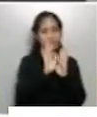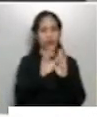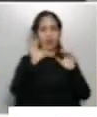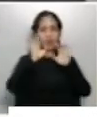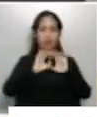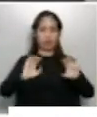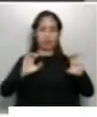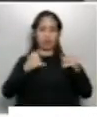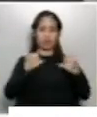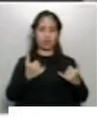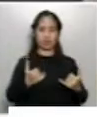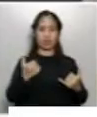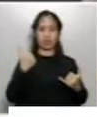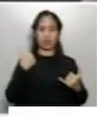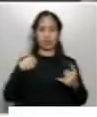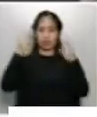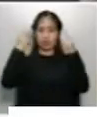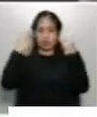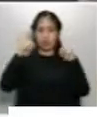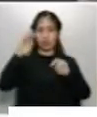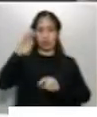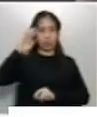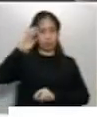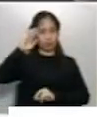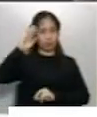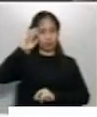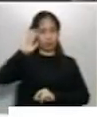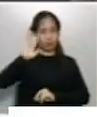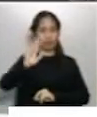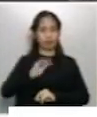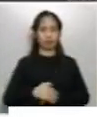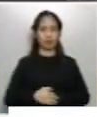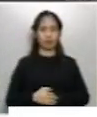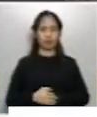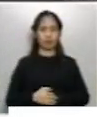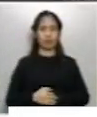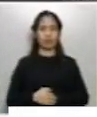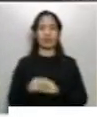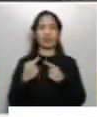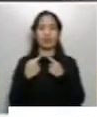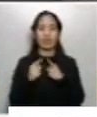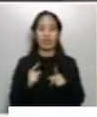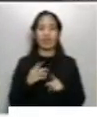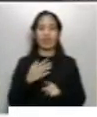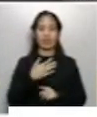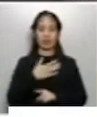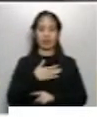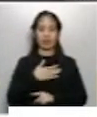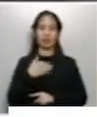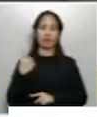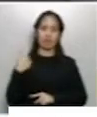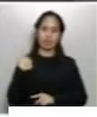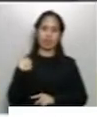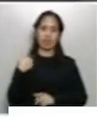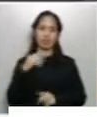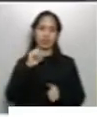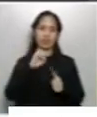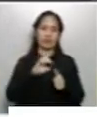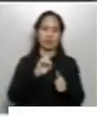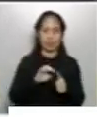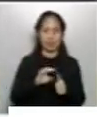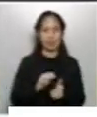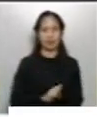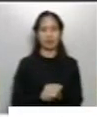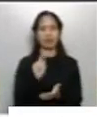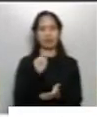นี้ที่มีท่านพลเอกประยุทธ์จันทร์โอชาเป็นนายกเพียงแต่ว่าผมมีข้อติติงบ้างส่ว